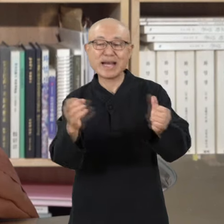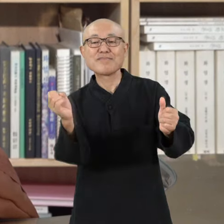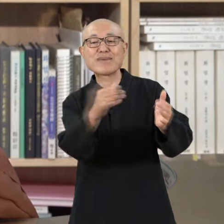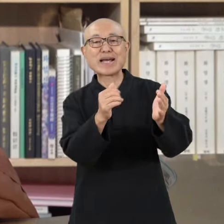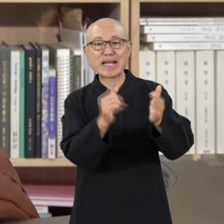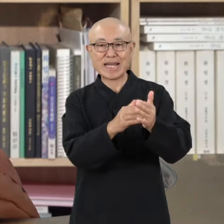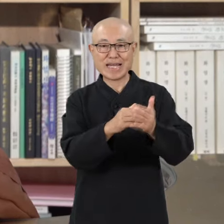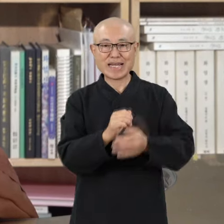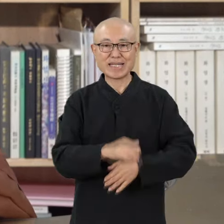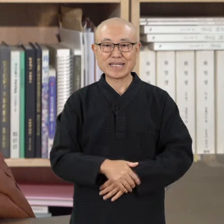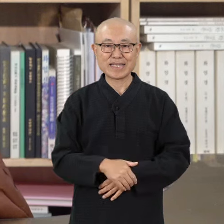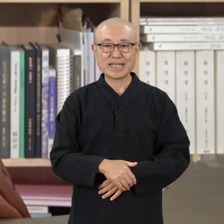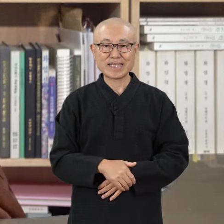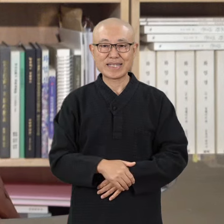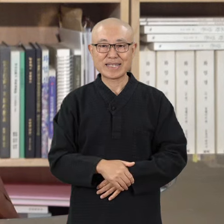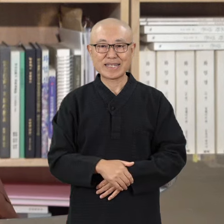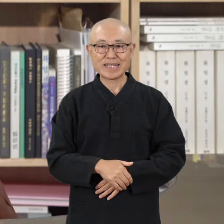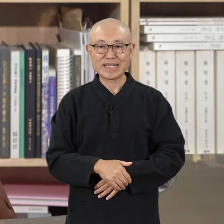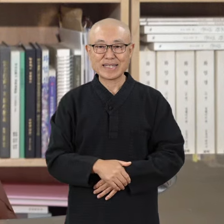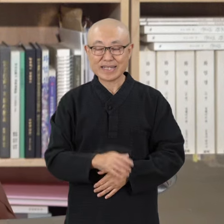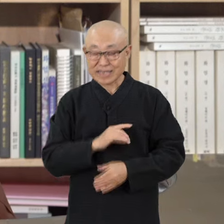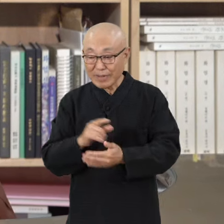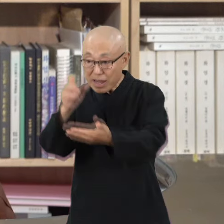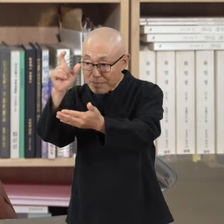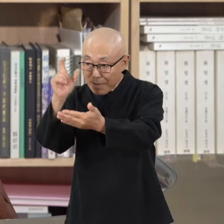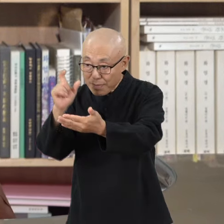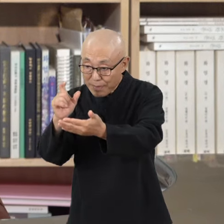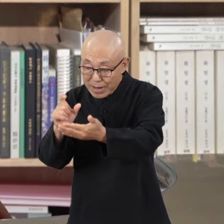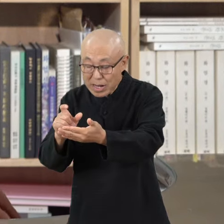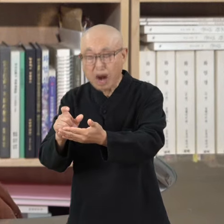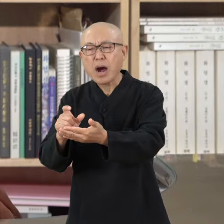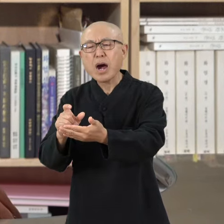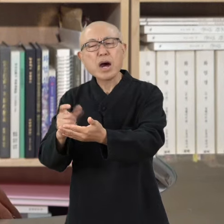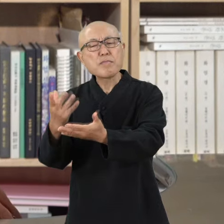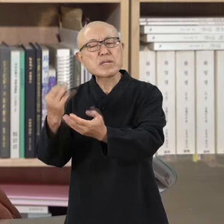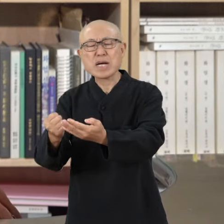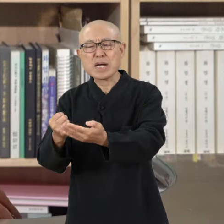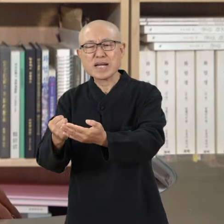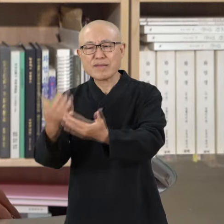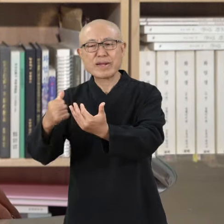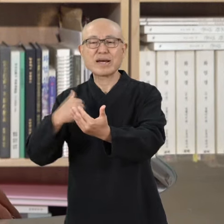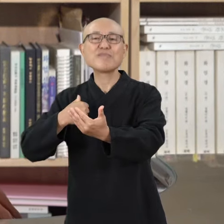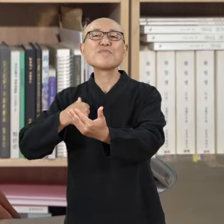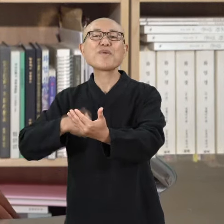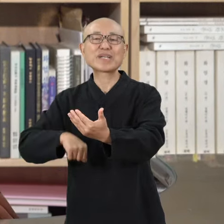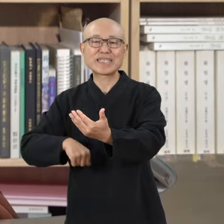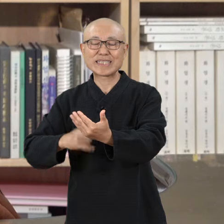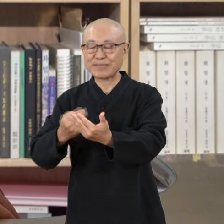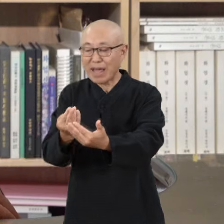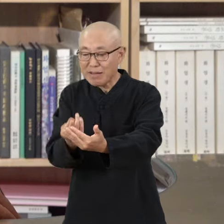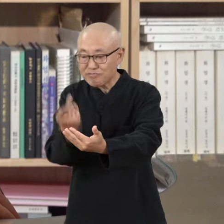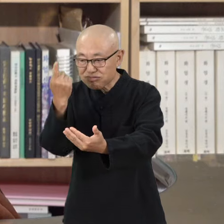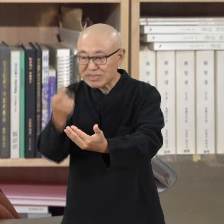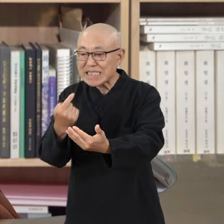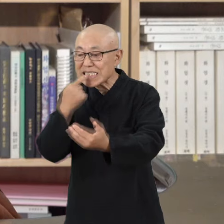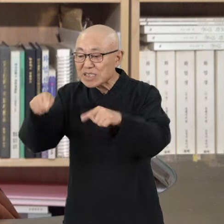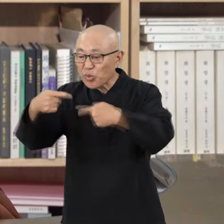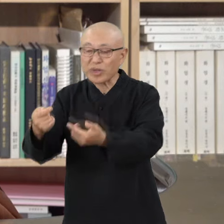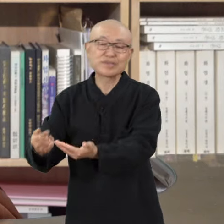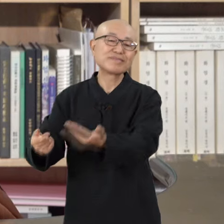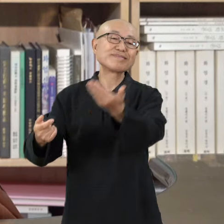근데 그것을 다 목록을 적는 것은 이루 헤아릴 수 없이 많아서 오늘 임금님께